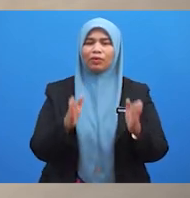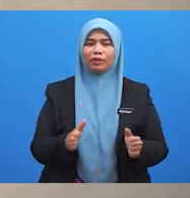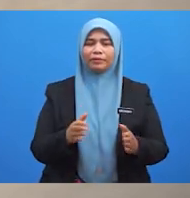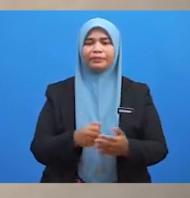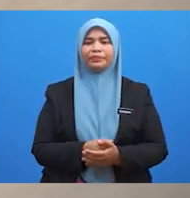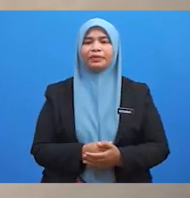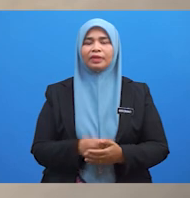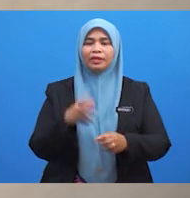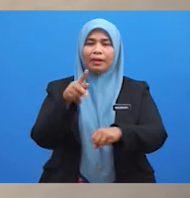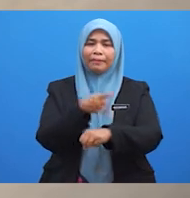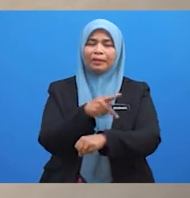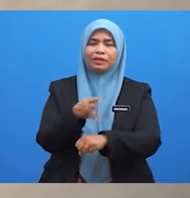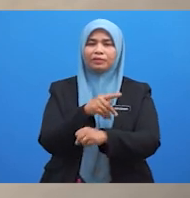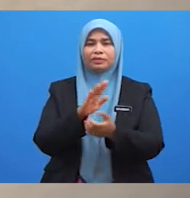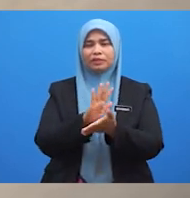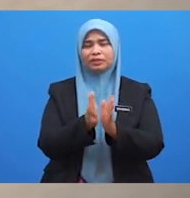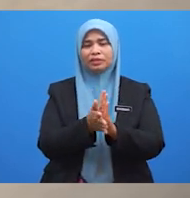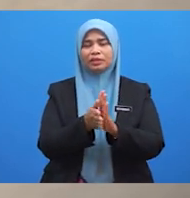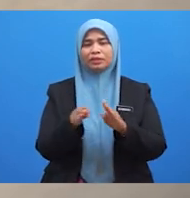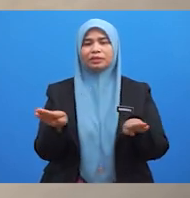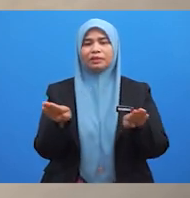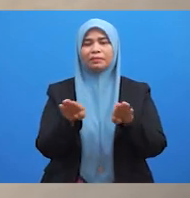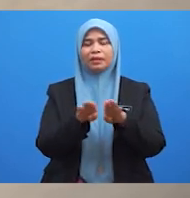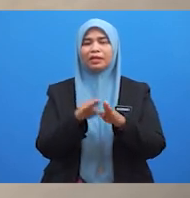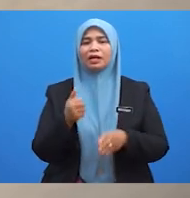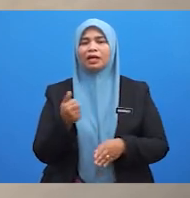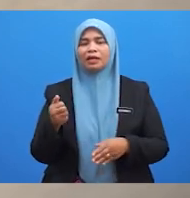Pantun dijadikan sebagai alat hiburan.